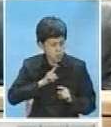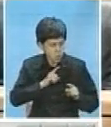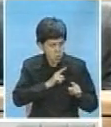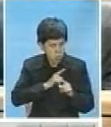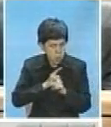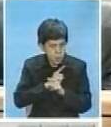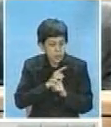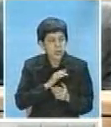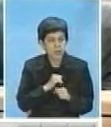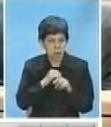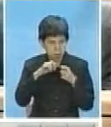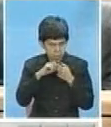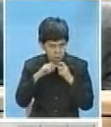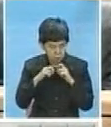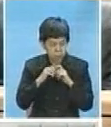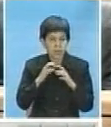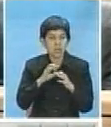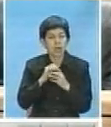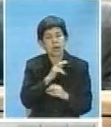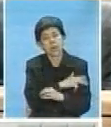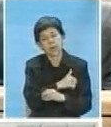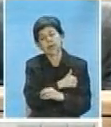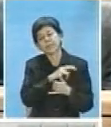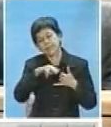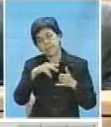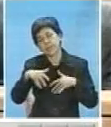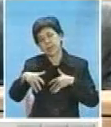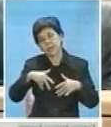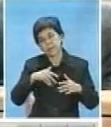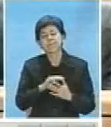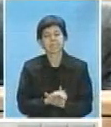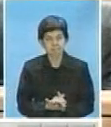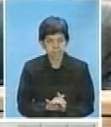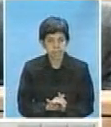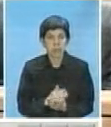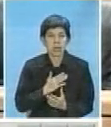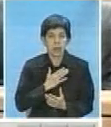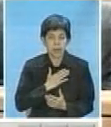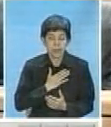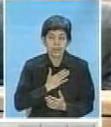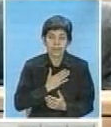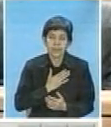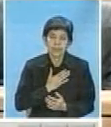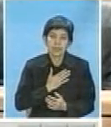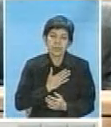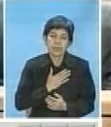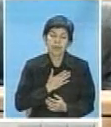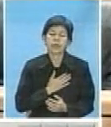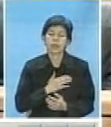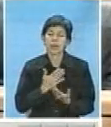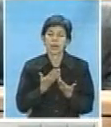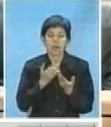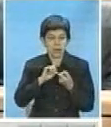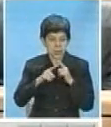เป็นเรื่องกระทบต่อการรักษาพยาบาลของพี่น้องผมยืนยันครับว่าเพื่อนแ